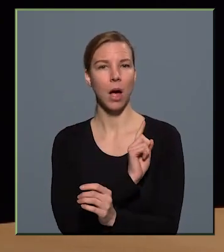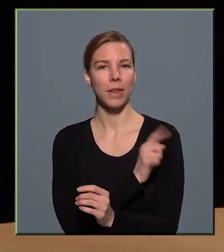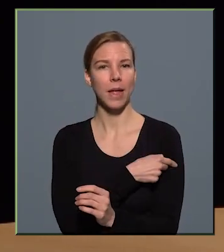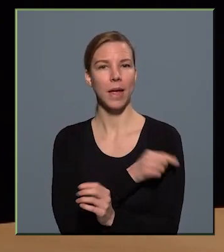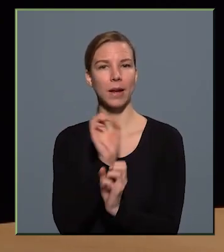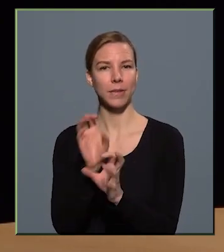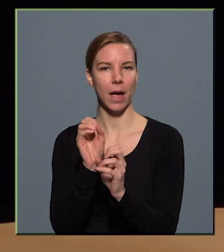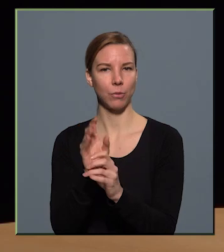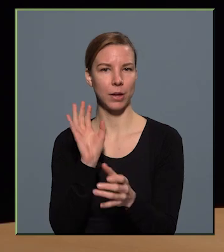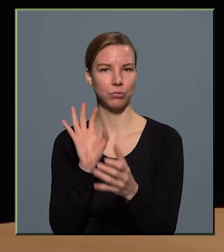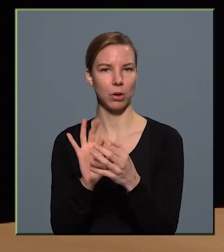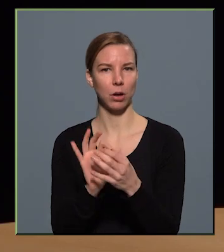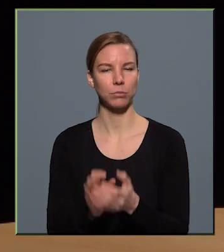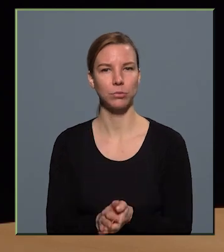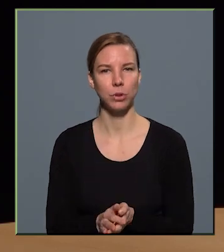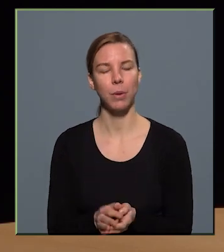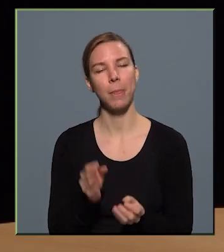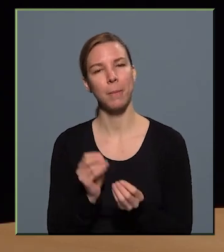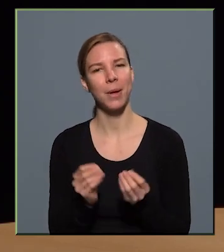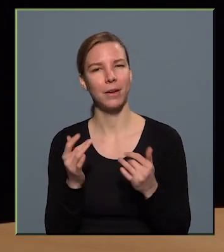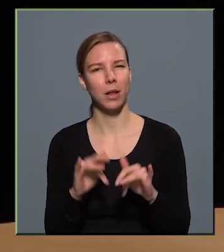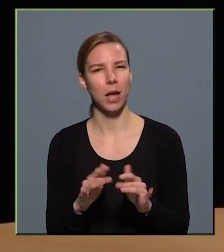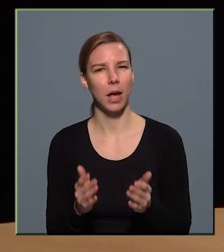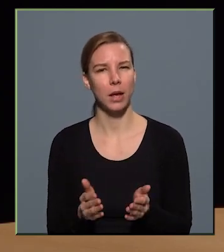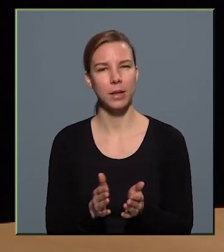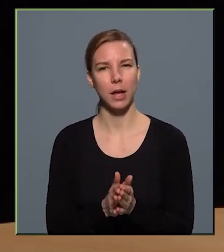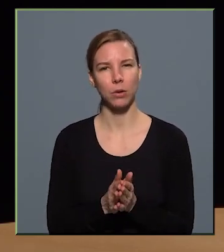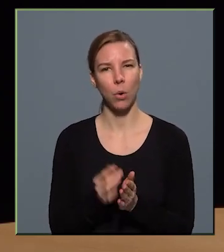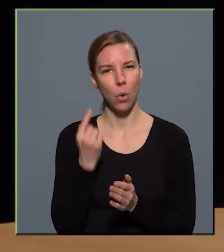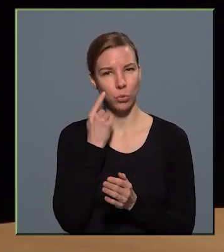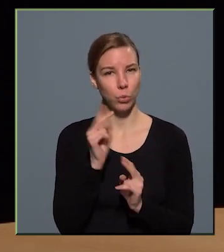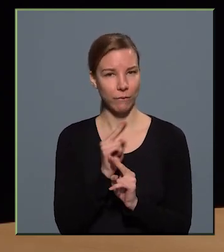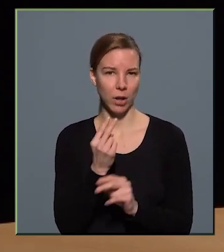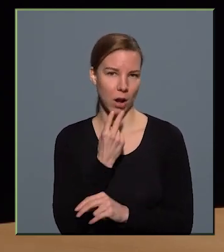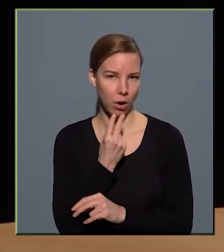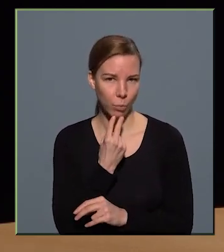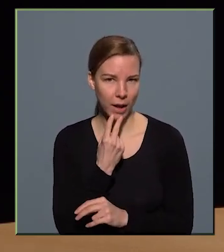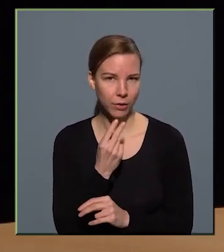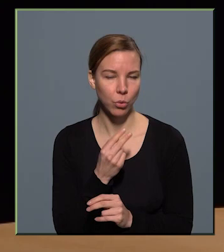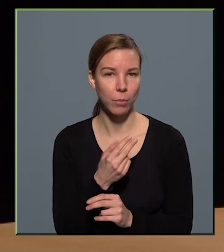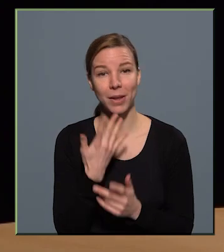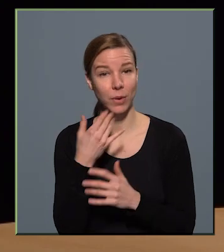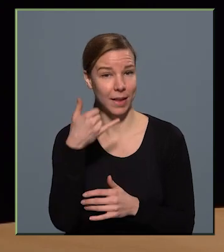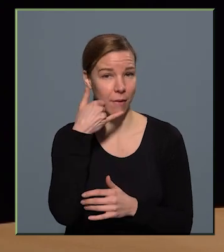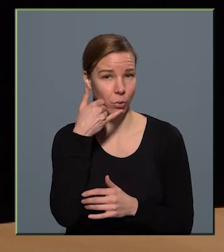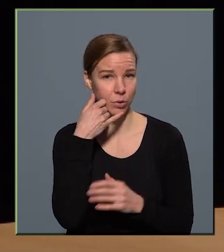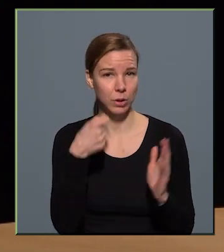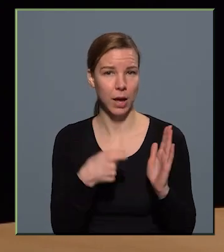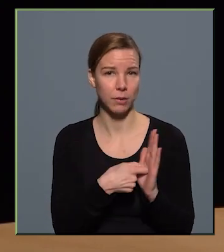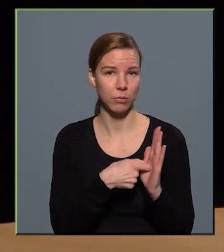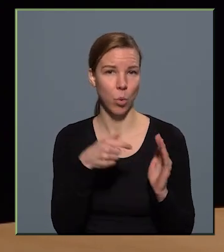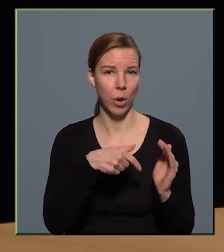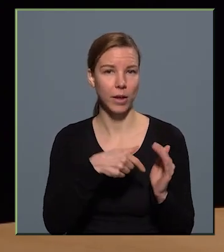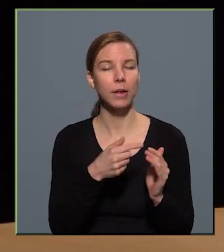vonatkozóan. Mert ugye az a helyzet, hogy tudjuk, hogy vannak akkumulátorok, a telefonjaink is tölthetők, de